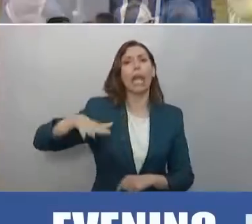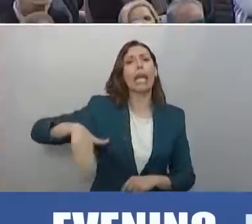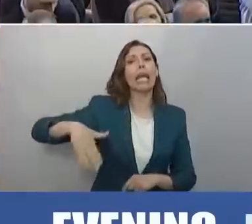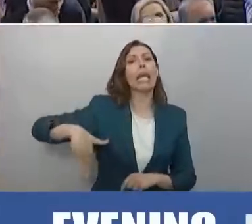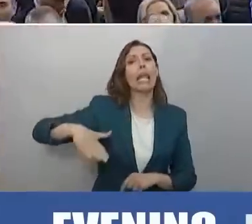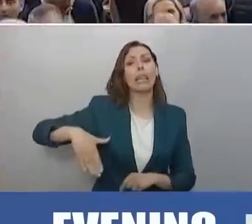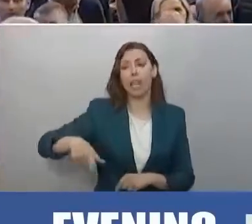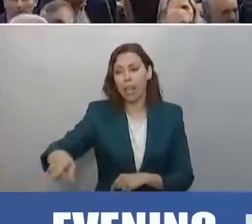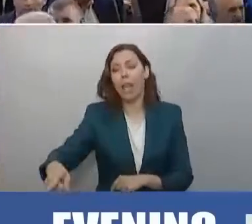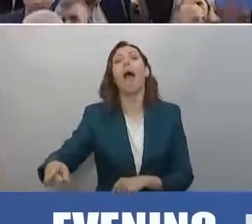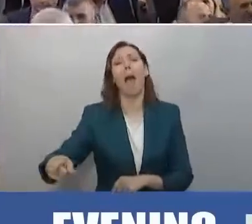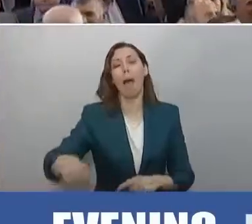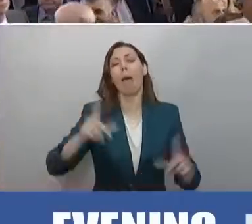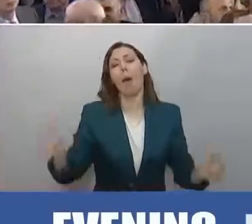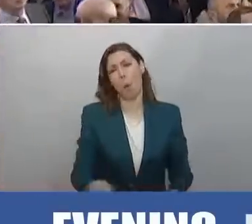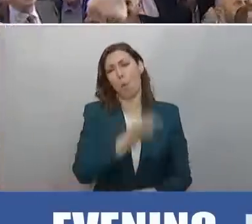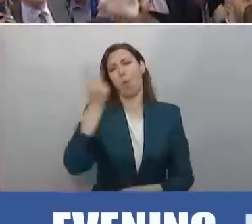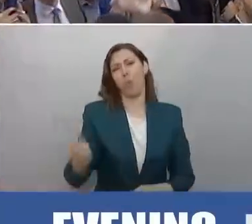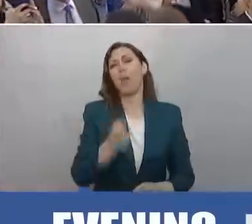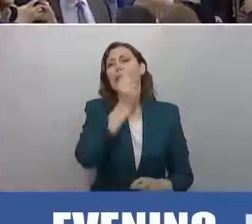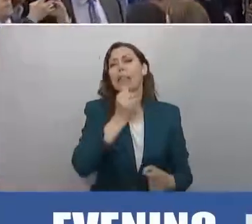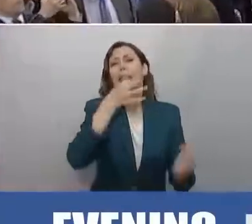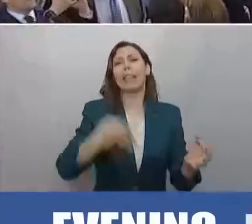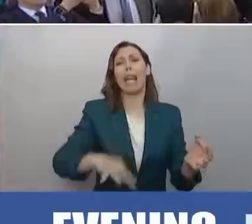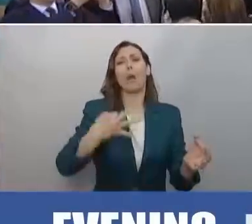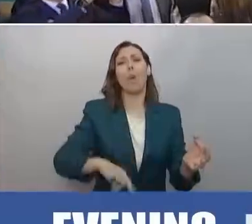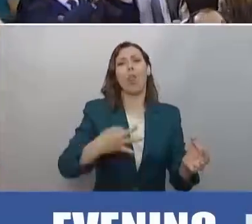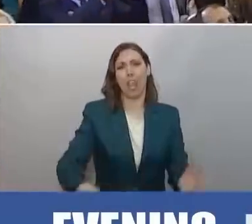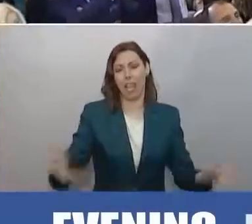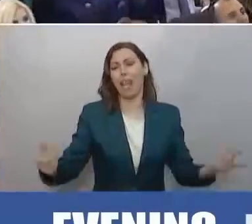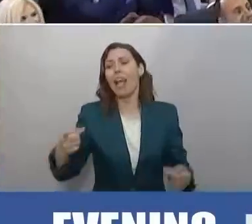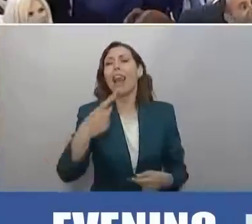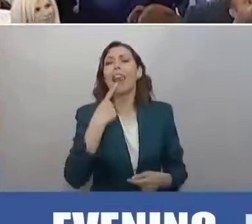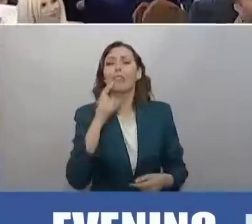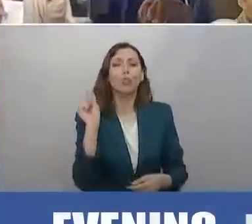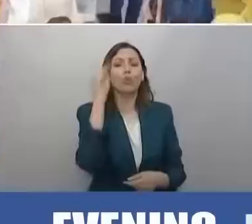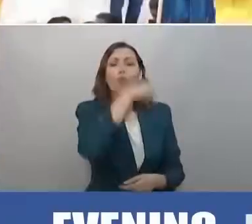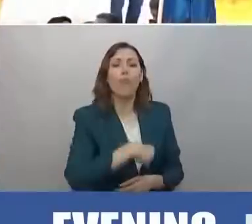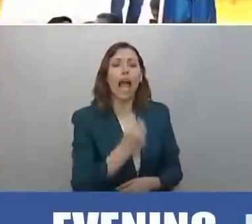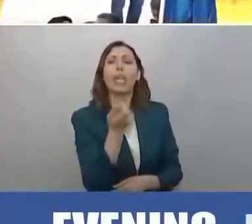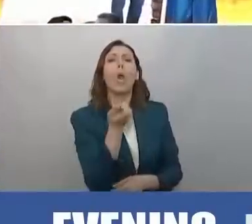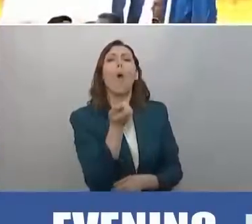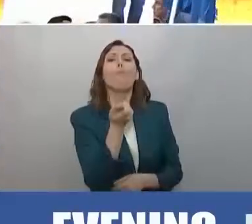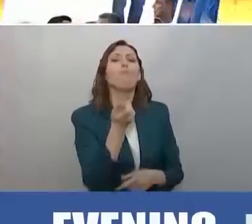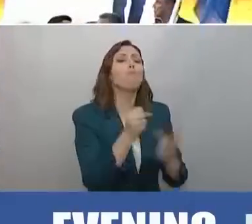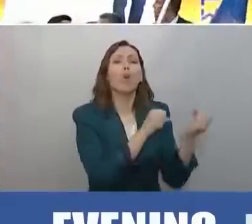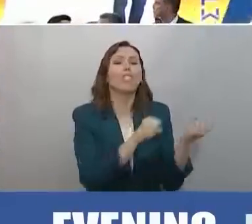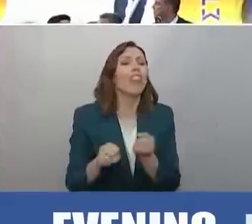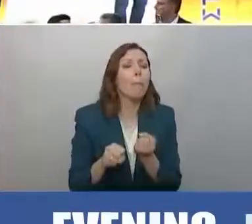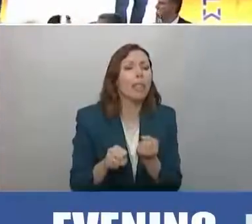την πρώτη μαντινάδα. Πόσες Δήμητρες κάνει το σουβλάκι, ζήτησε τα ρέστα σου από τον Γιάννη